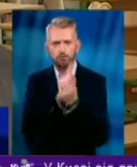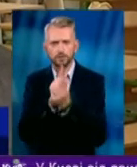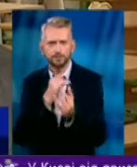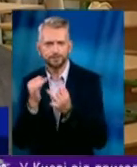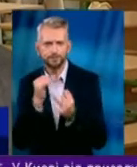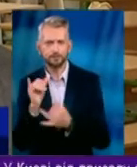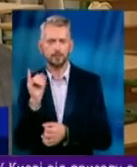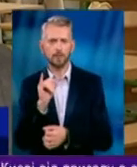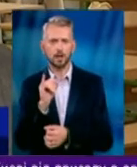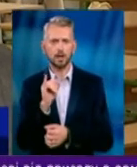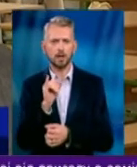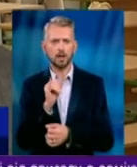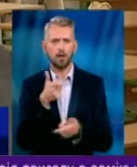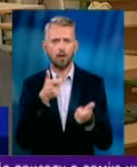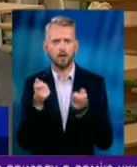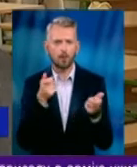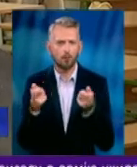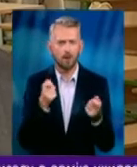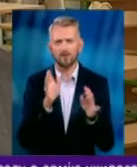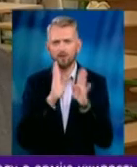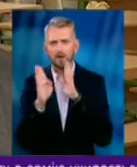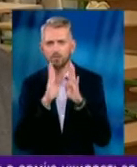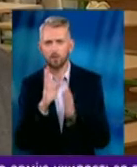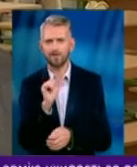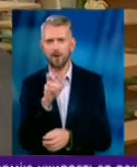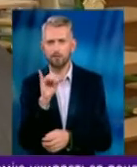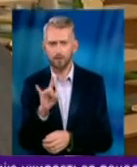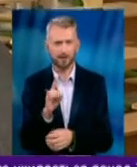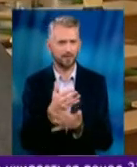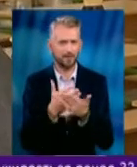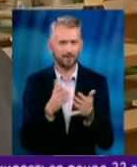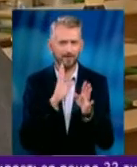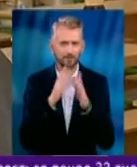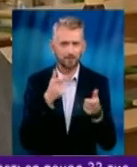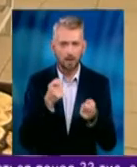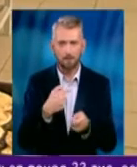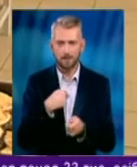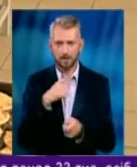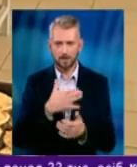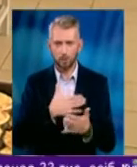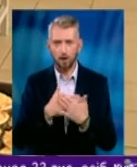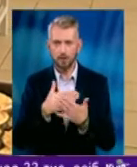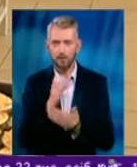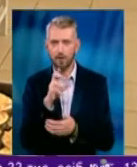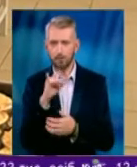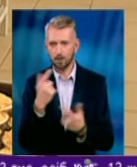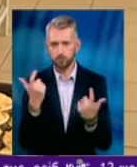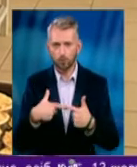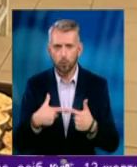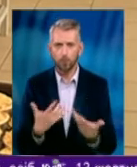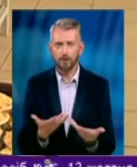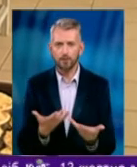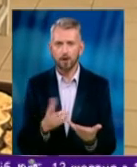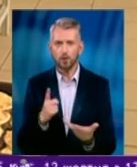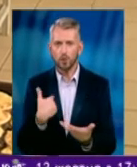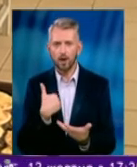і смски, і фейсбук, і вайбер, і месенджер. Мене за мою активність вайбер заблокував. Що